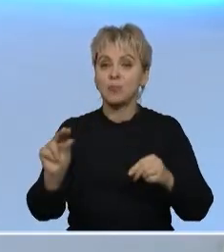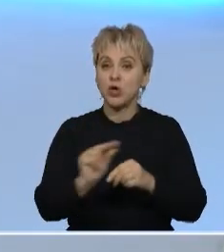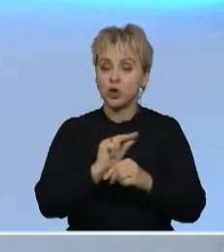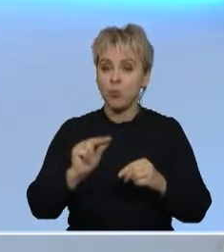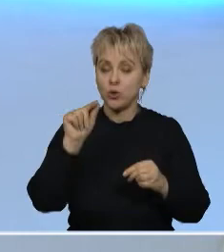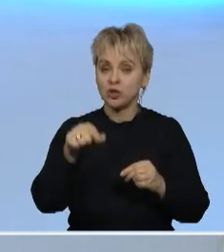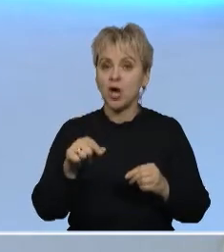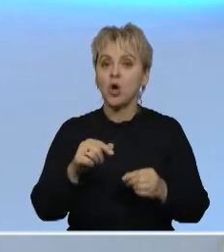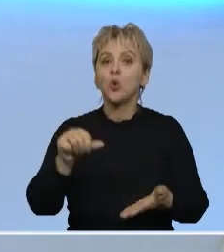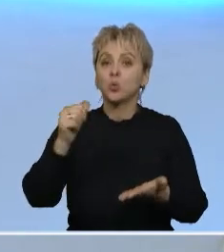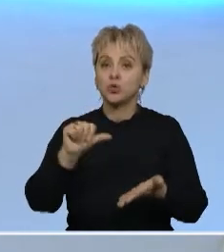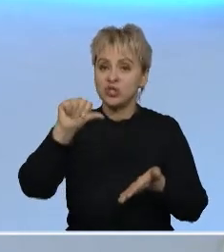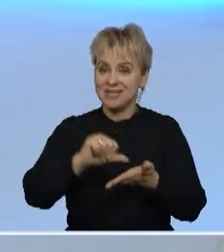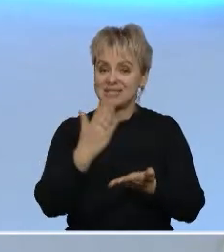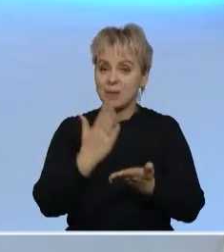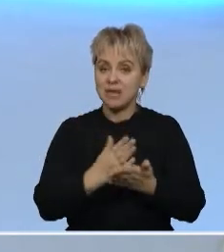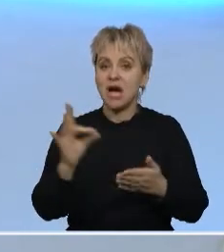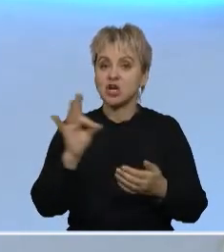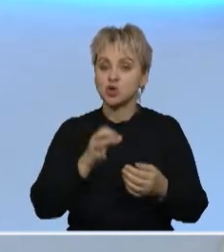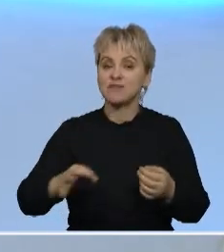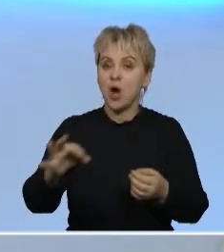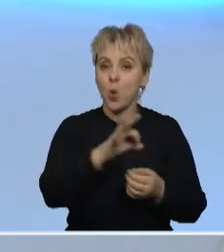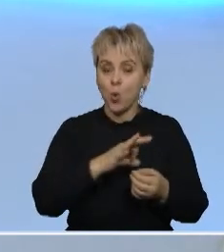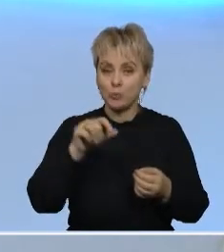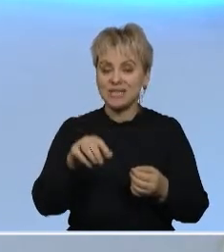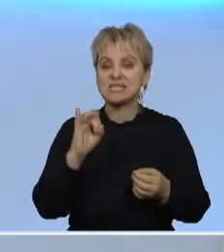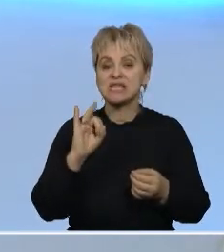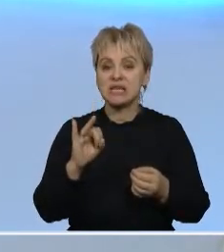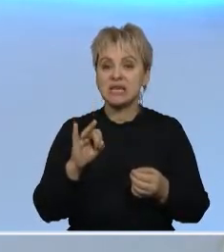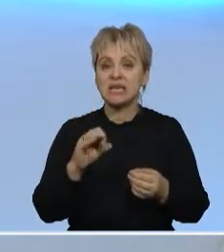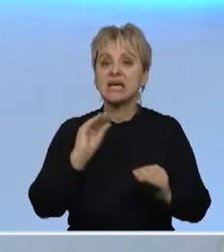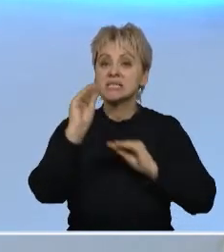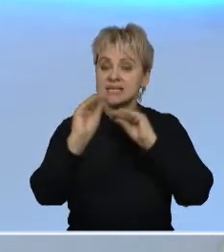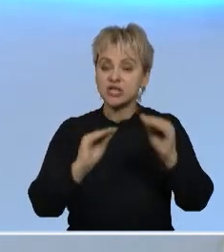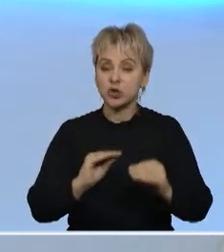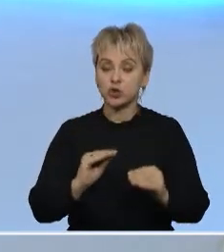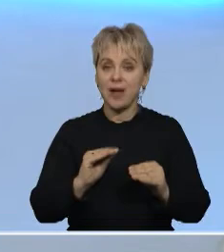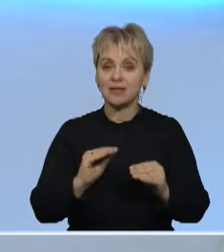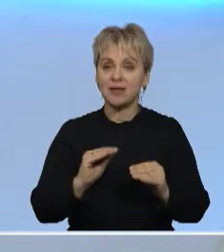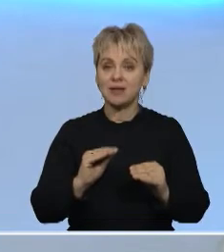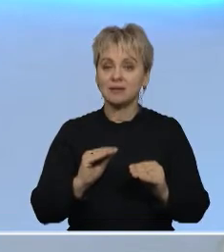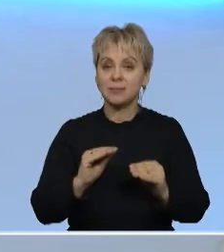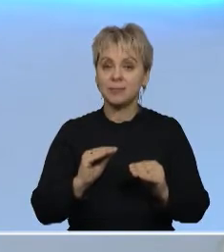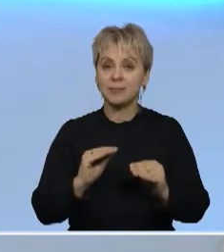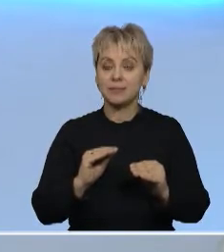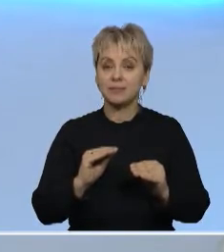ремонта, учредителем ее является Ростовская область, и содержание